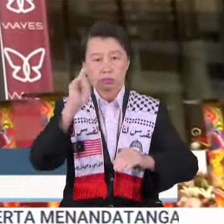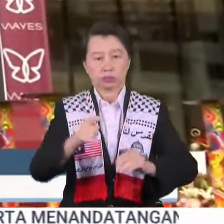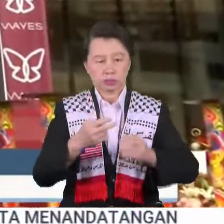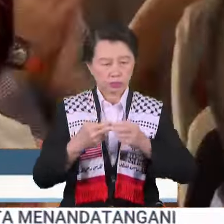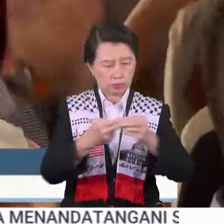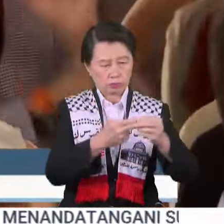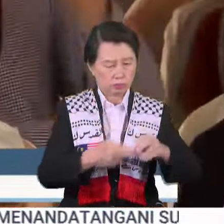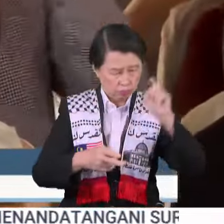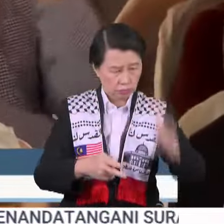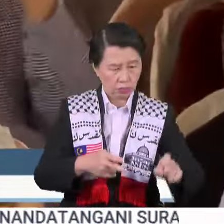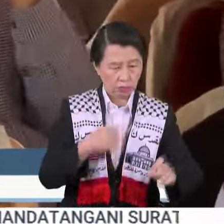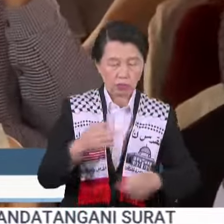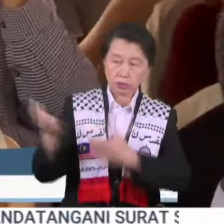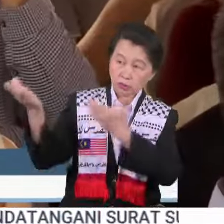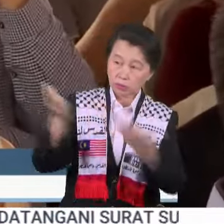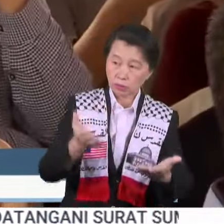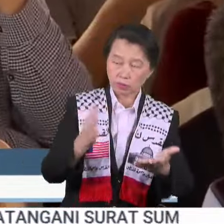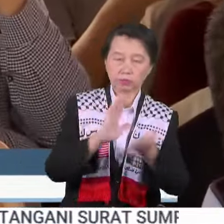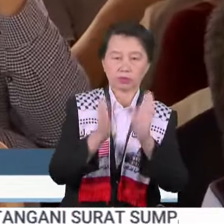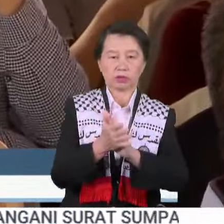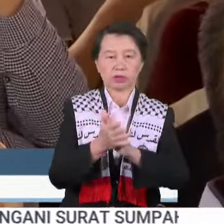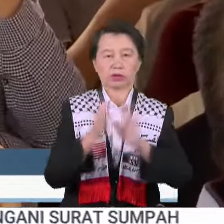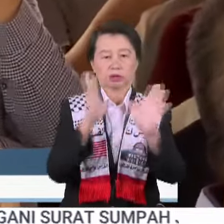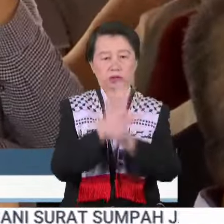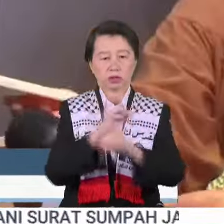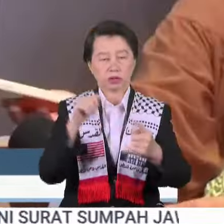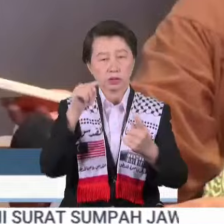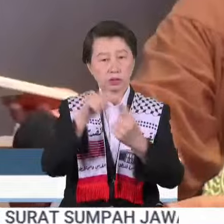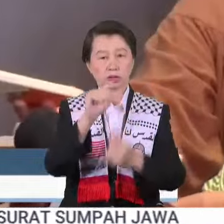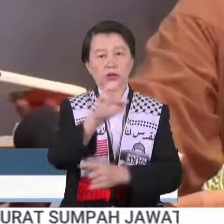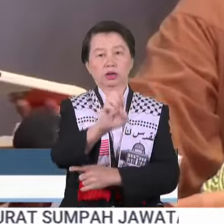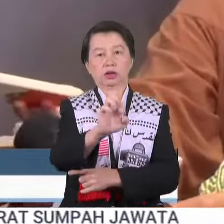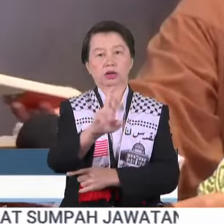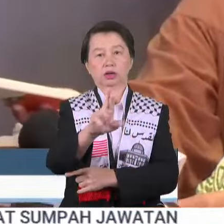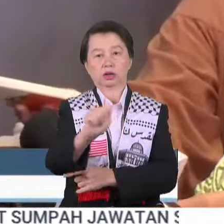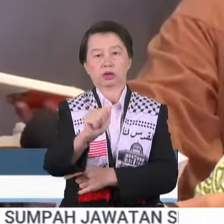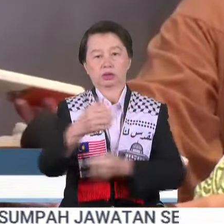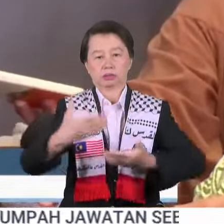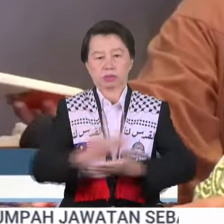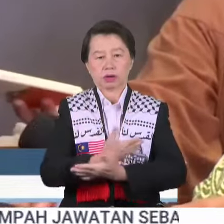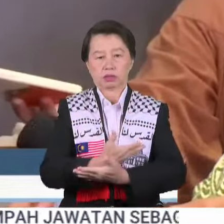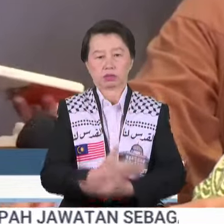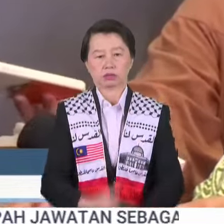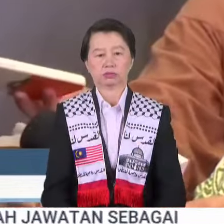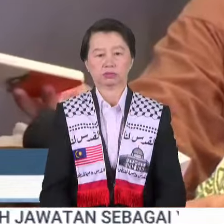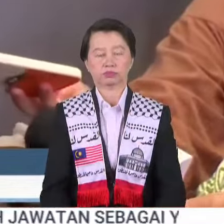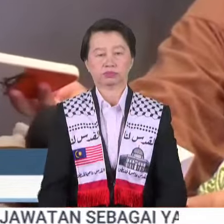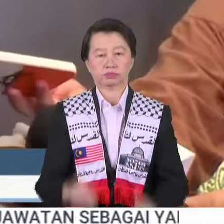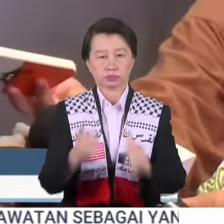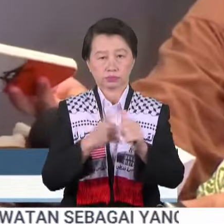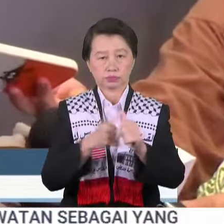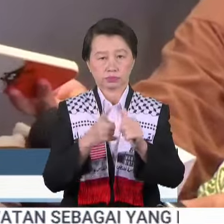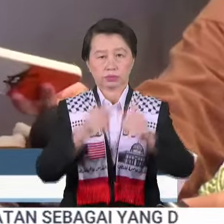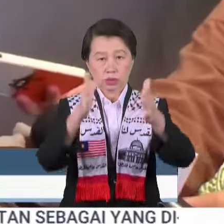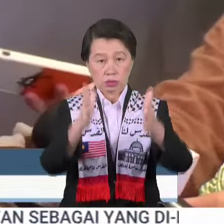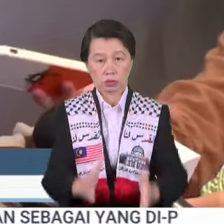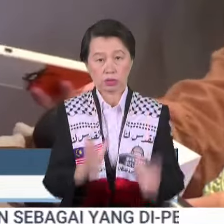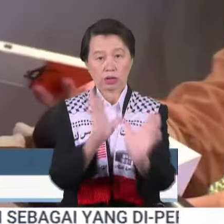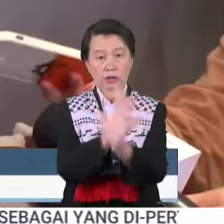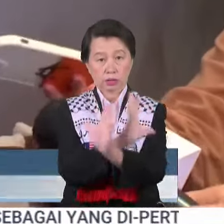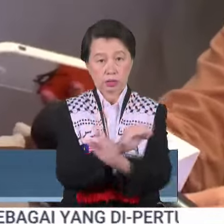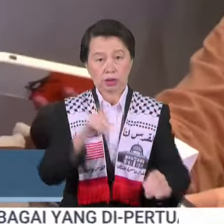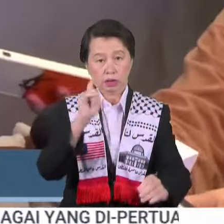bersatuadu berusaha membawa negeri ini ke era baharu so as Sarawak we not only have To